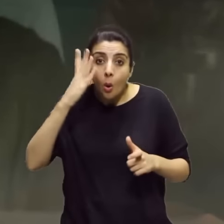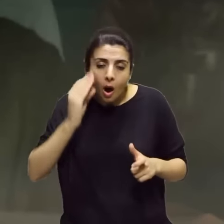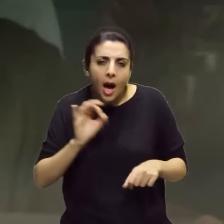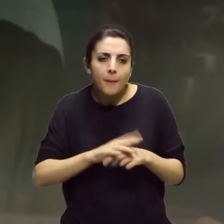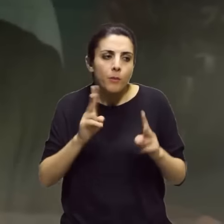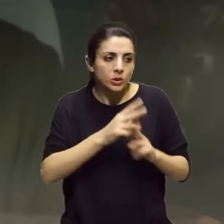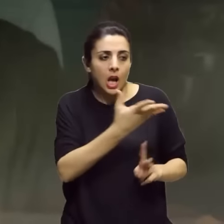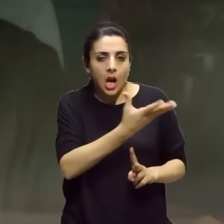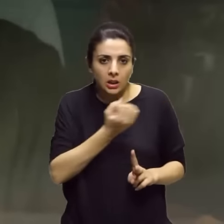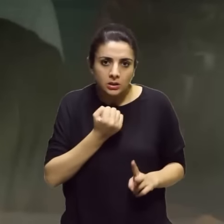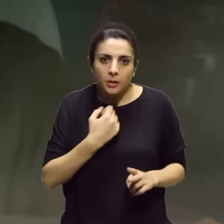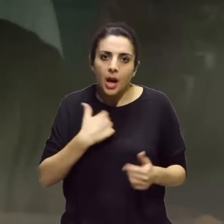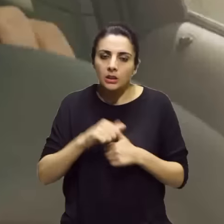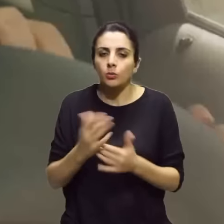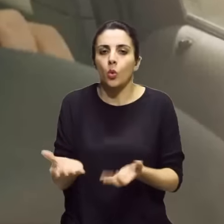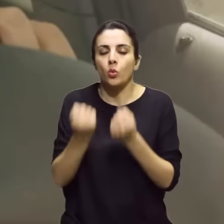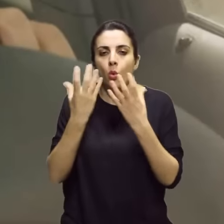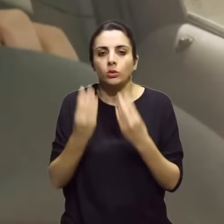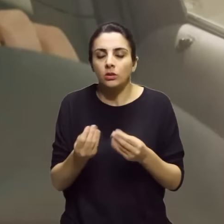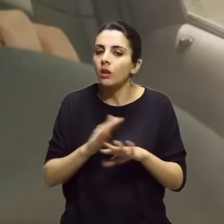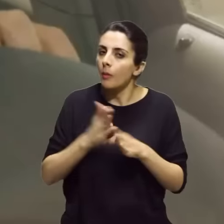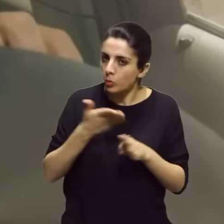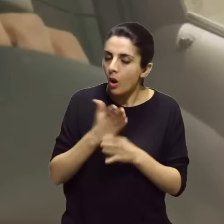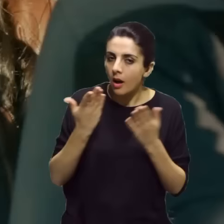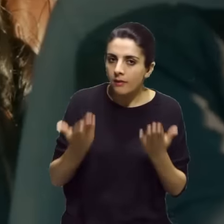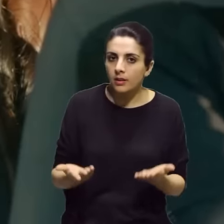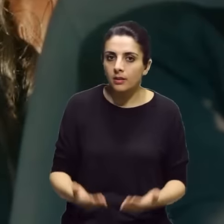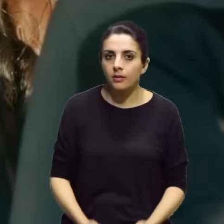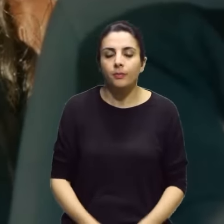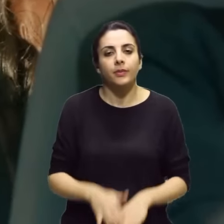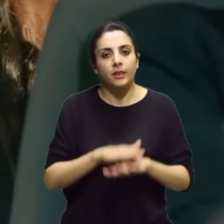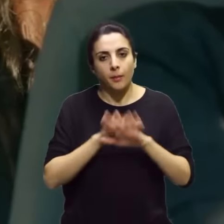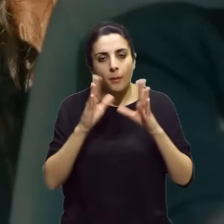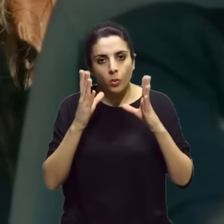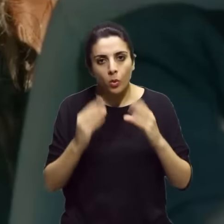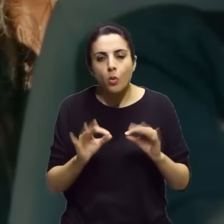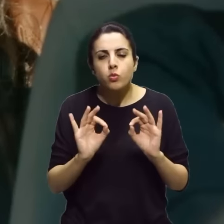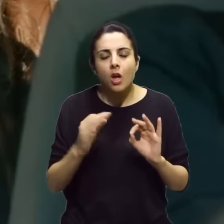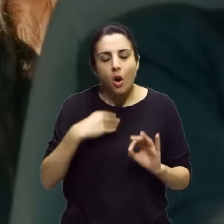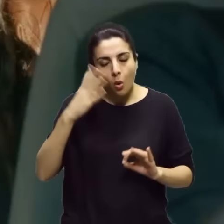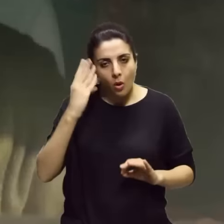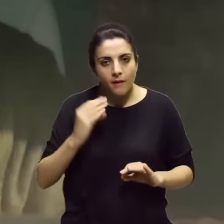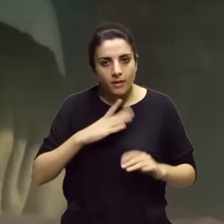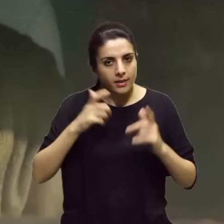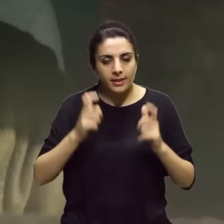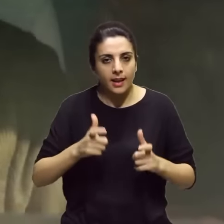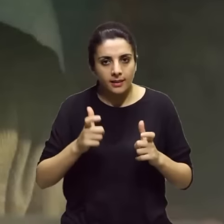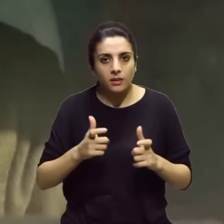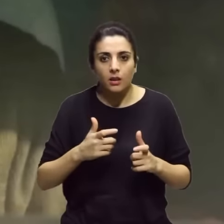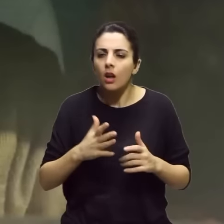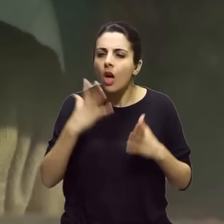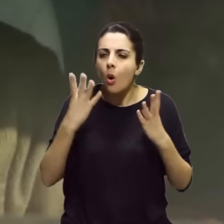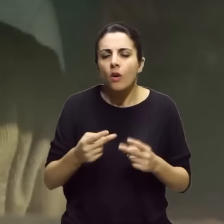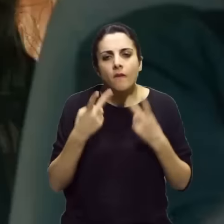an alacağız polisi yanımıza, kurtaracağız Zeyno'yu. Aynen öyle. Tamam. Mutlaka öğreneceğim yerini. Neye